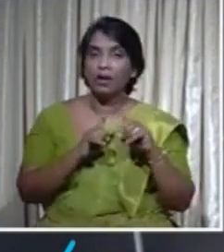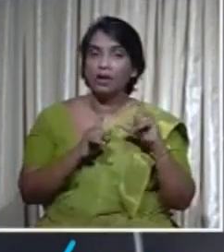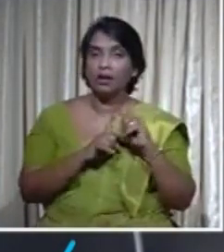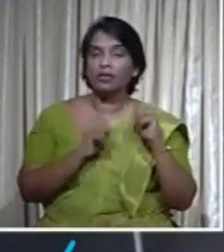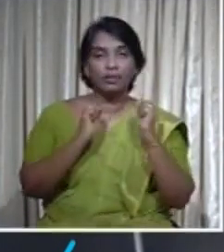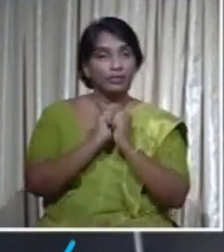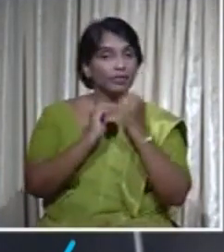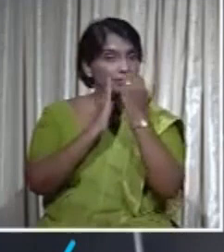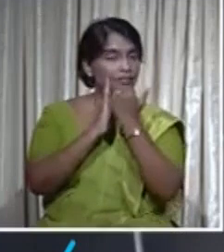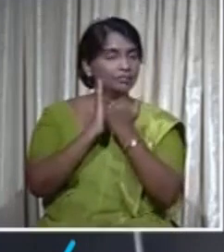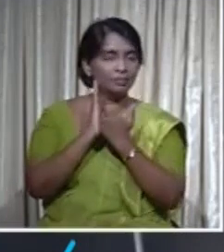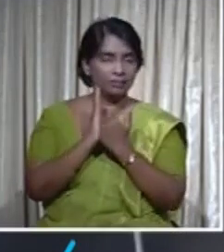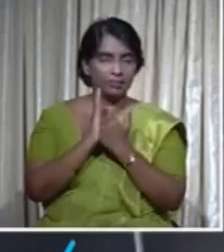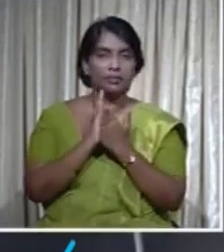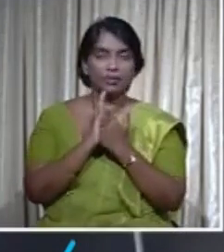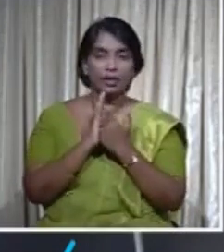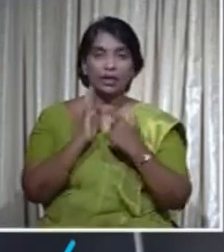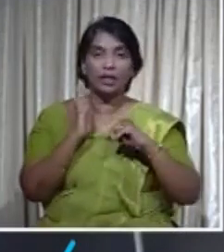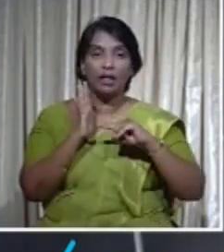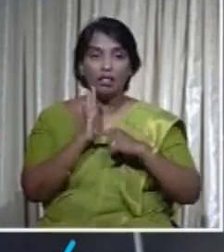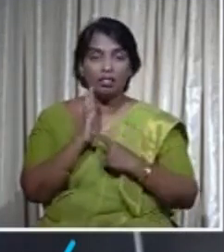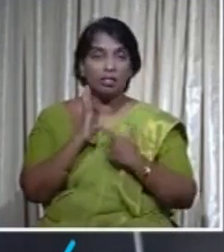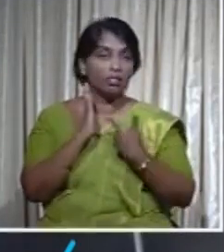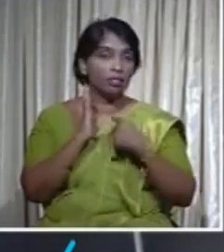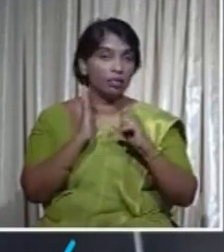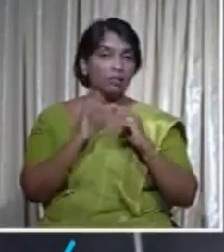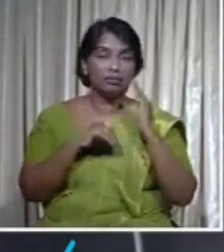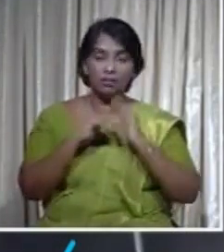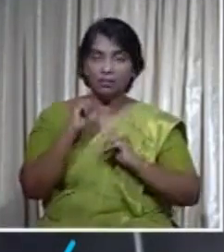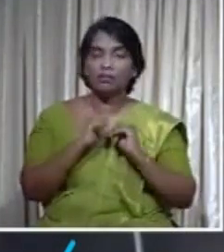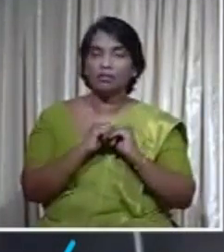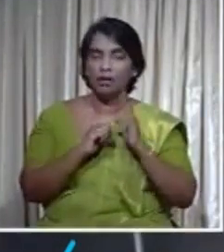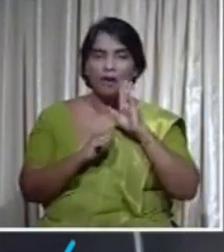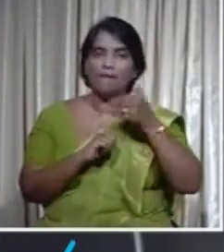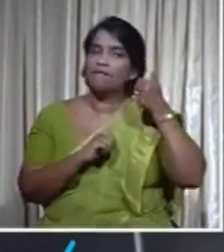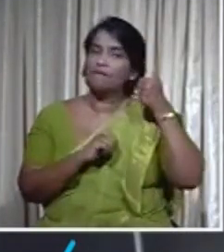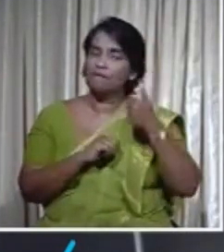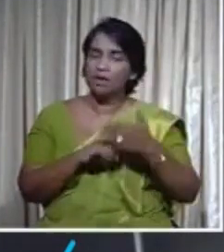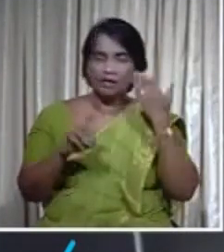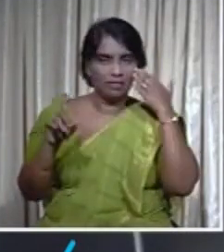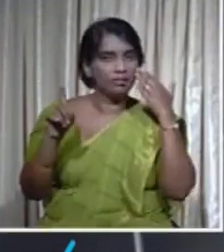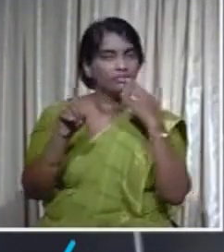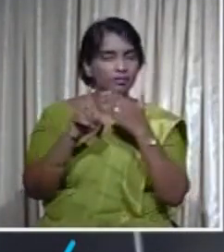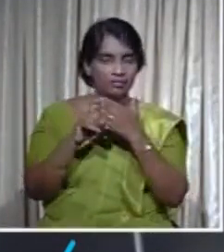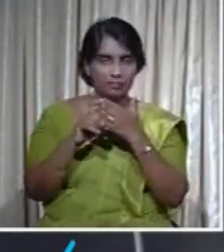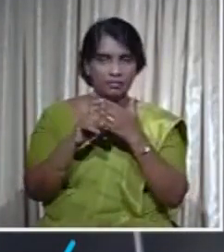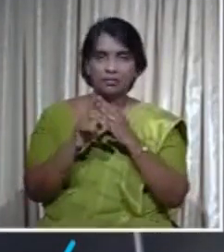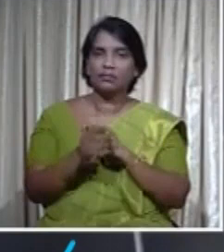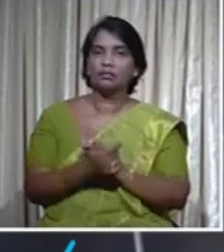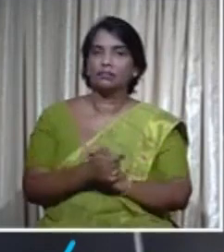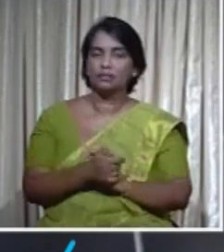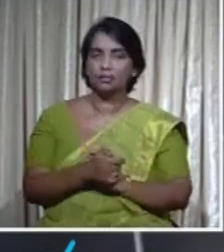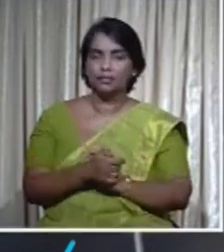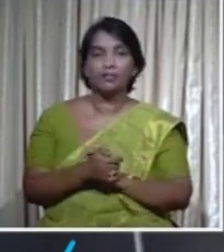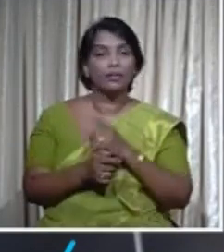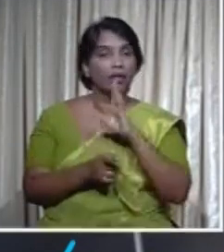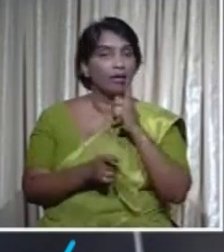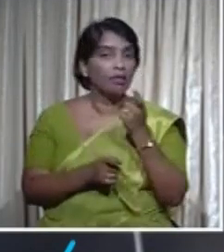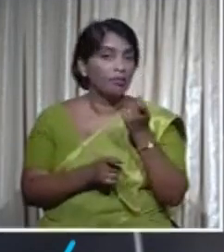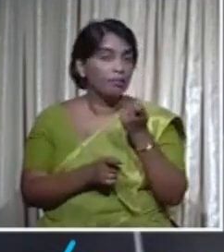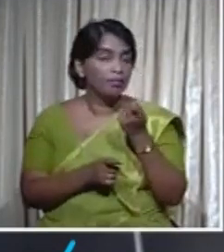எலக்ட்ரானிக் சிஸ்டம் என்பது முக்கியமான இடத்தை வகிக்கிறது ஆனால் விலைவாசி என்பது சாதாரண